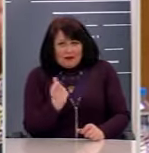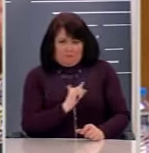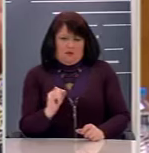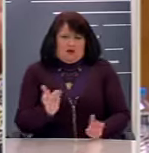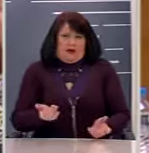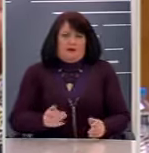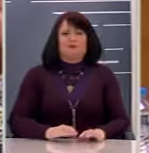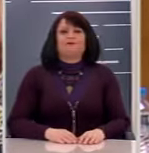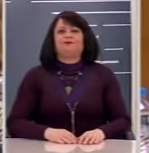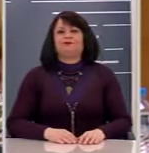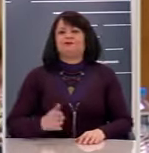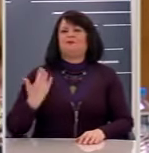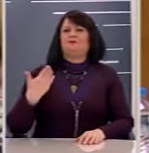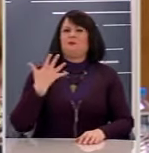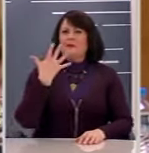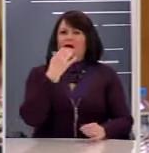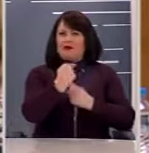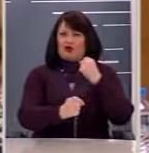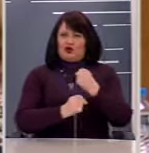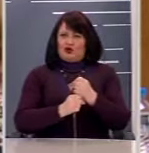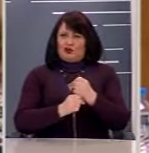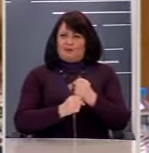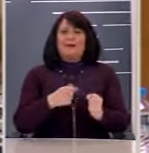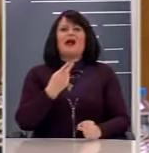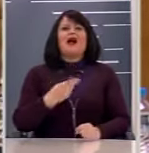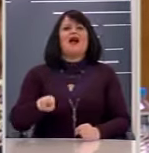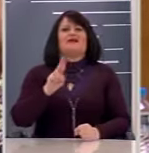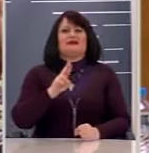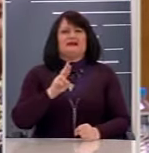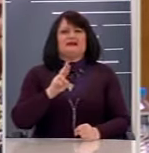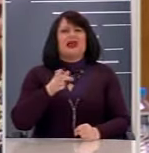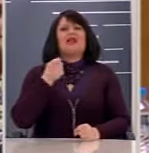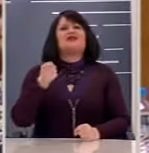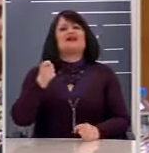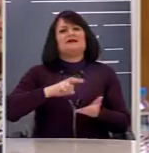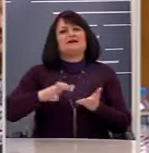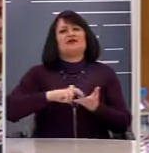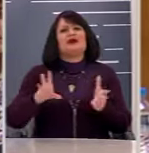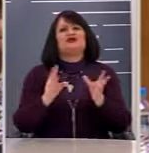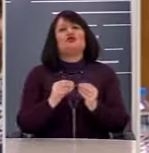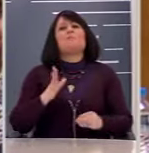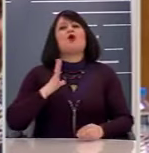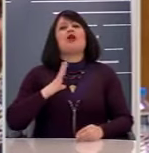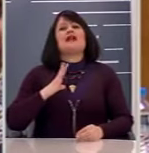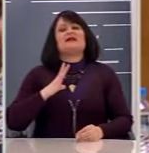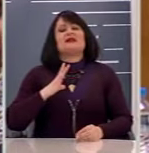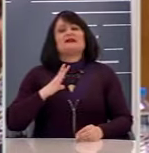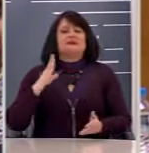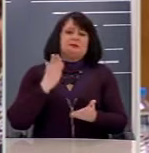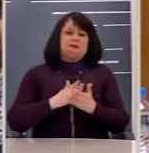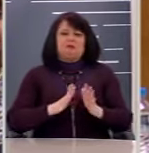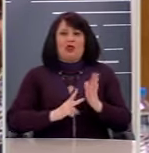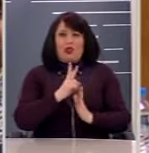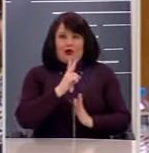Τα τελευταία 5 χρόνια αυξήθηκαν οι ασφαλιστικές εισφορές των πολιτών μεσοσταθμικά από